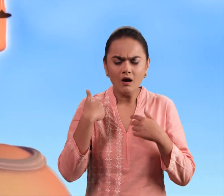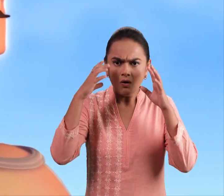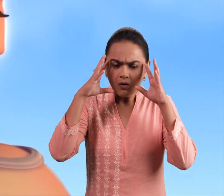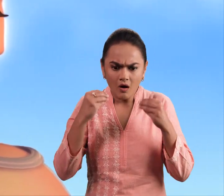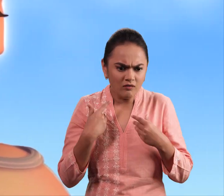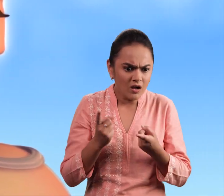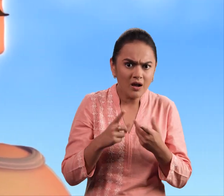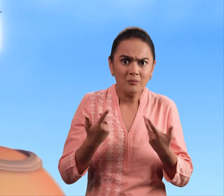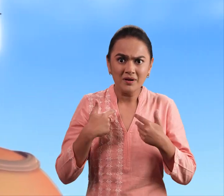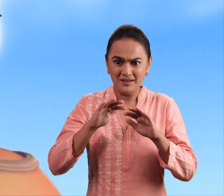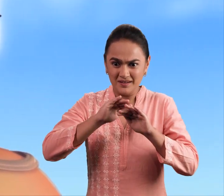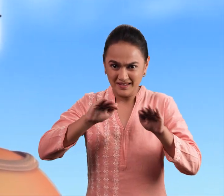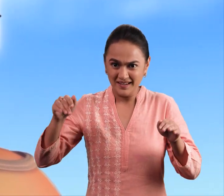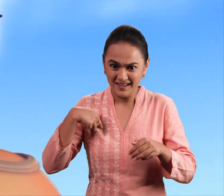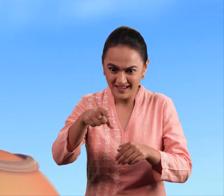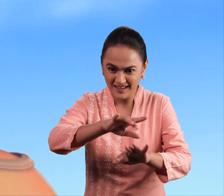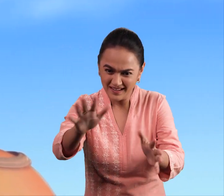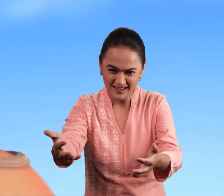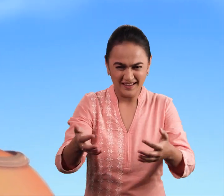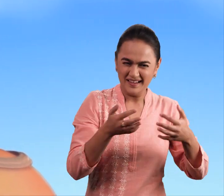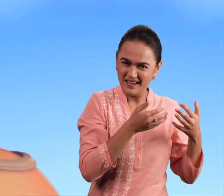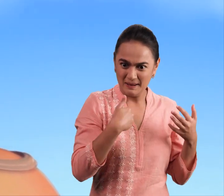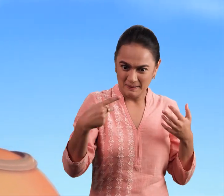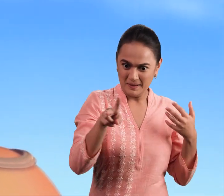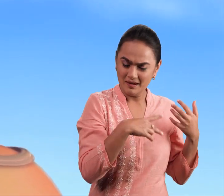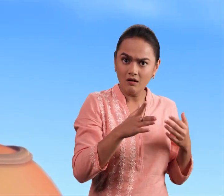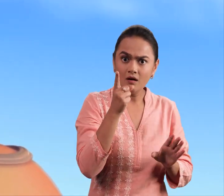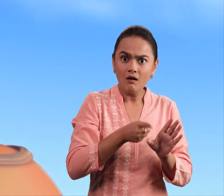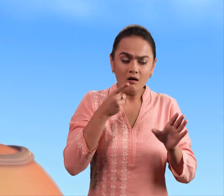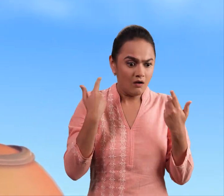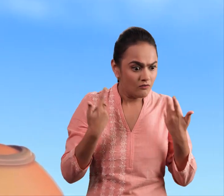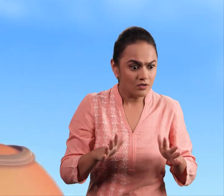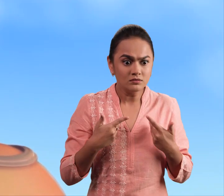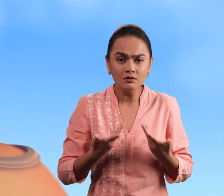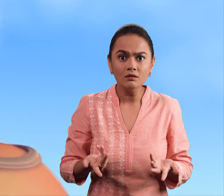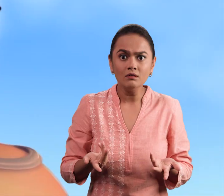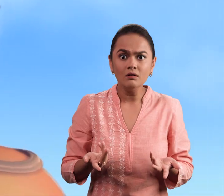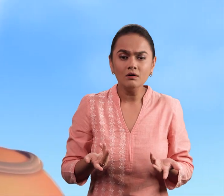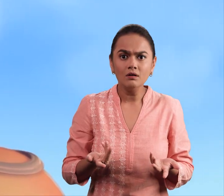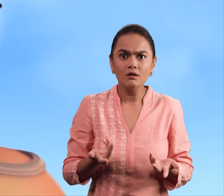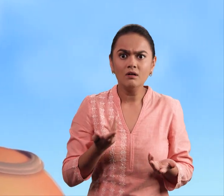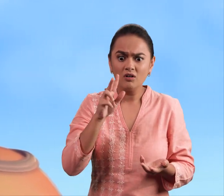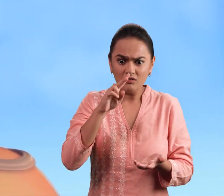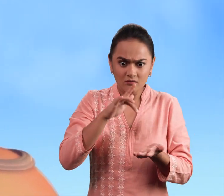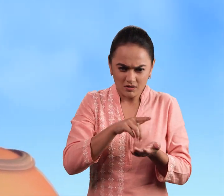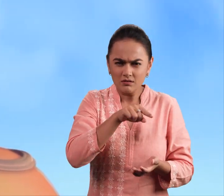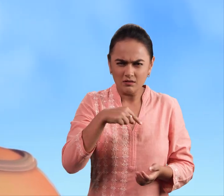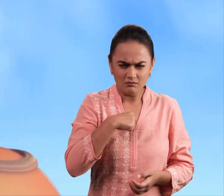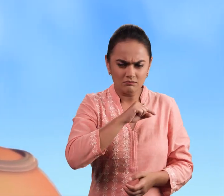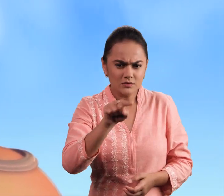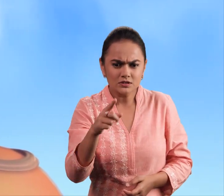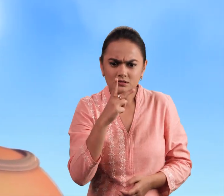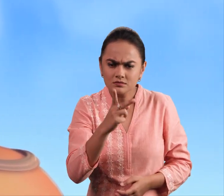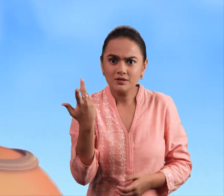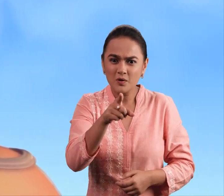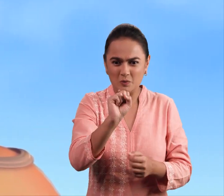क्या हो गया कि मुझे भान भी न रहा। पृथ्वी पर आए मुझे 1 वर्ष बीत गया। वृंदावन चलकर पता किया